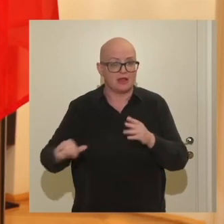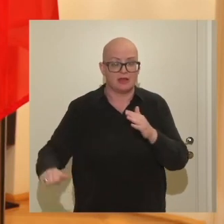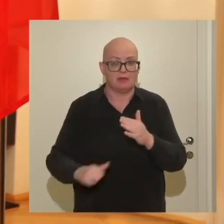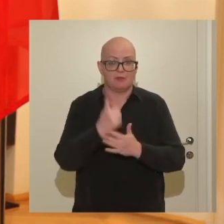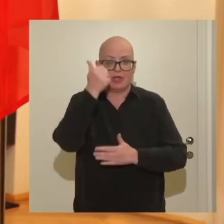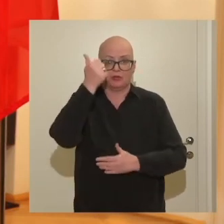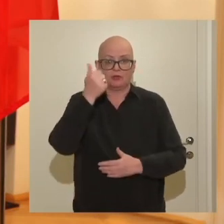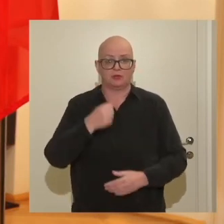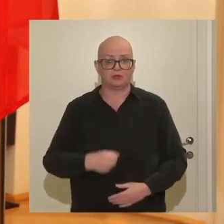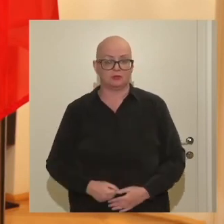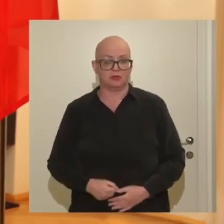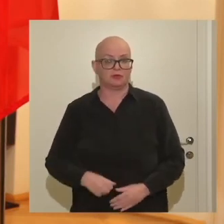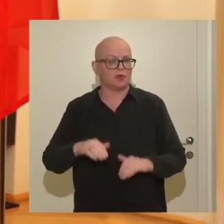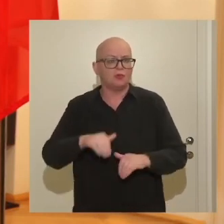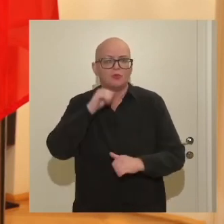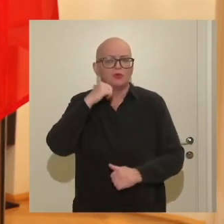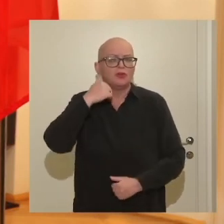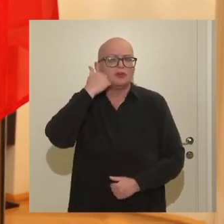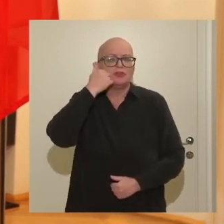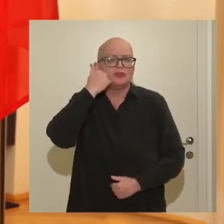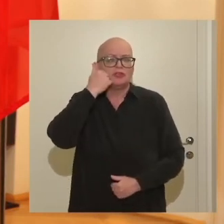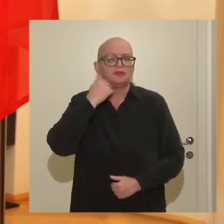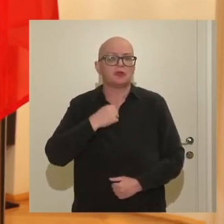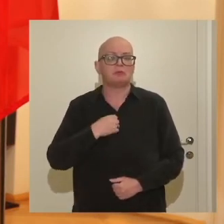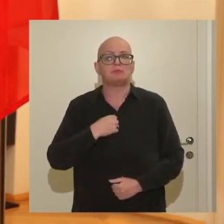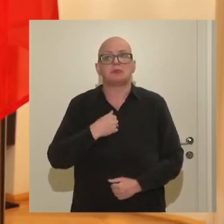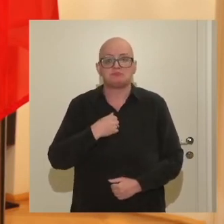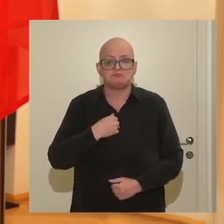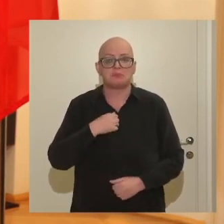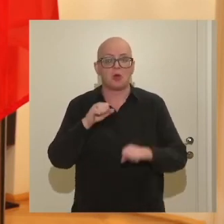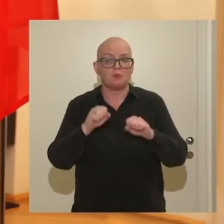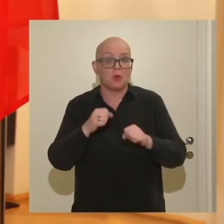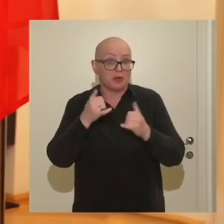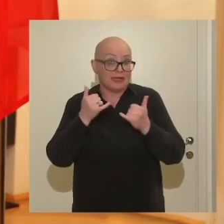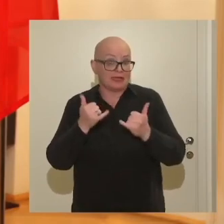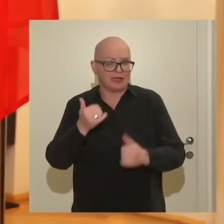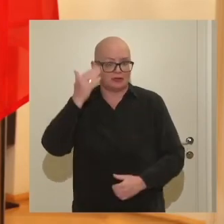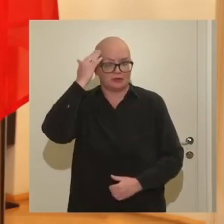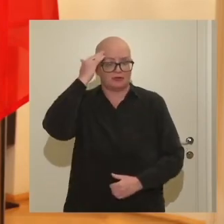sehr lustig, nicht nur froh, dass er so ein Wasser auf dich wartet, nicht waschen, er nicht kann, aber